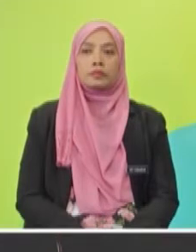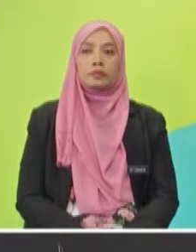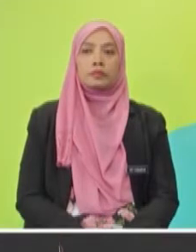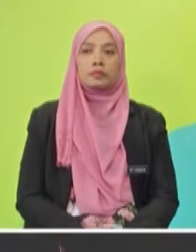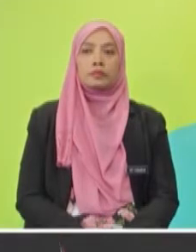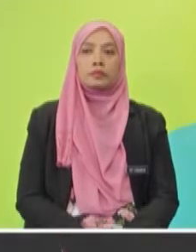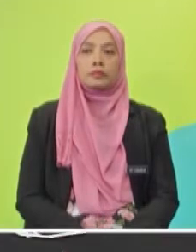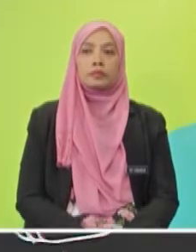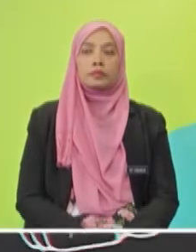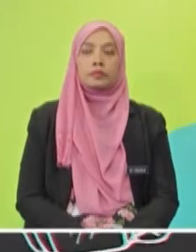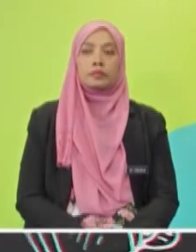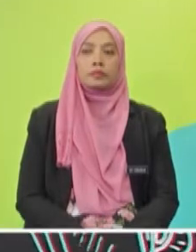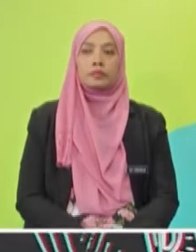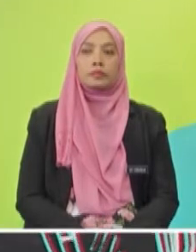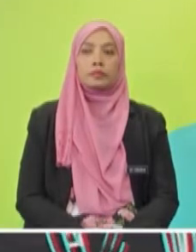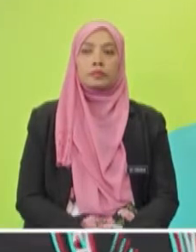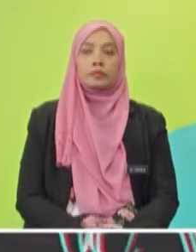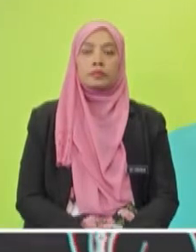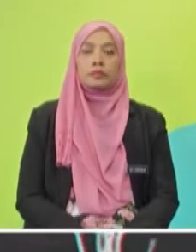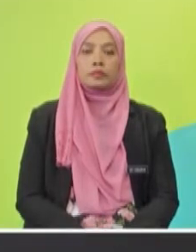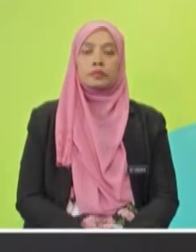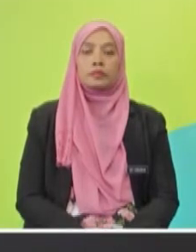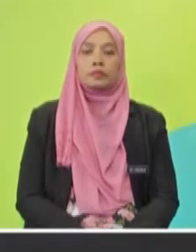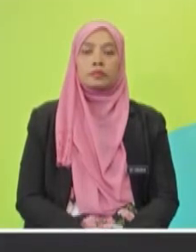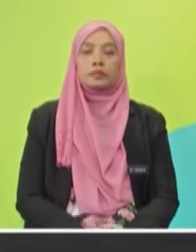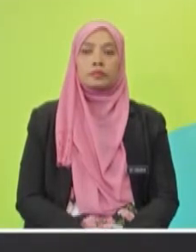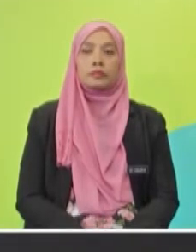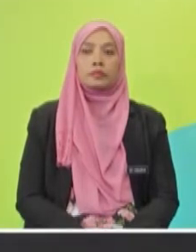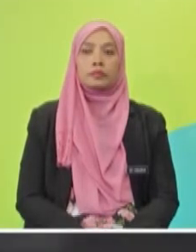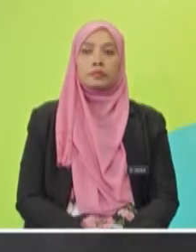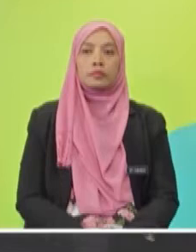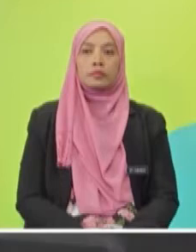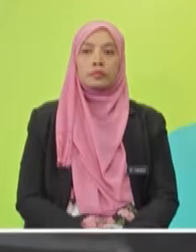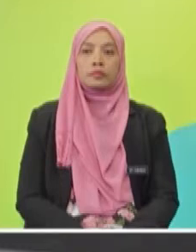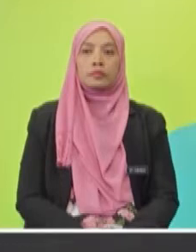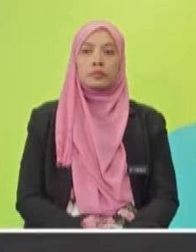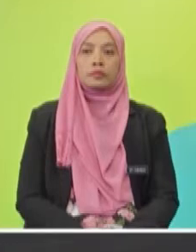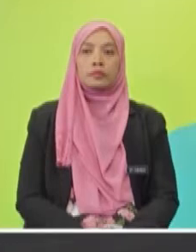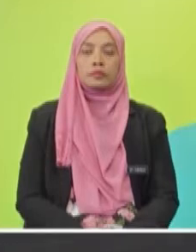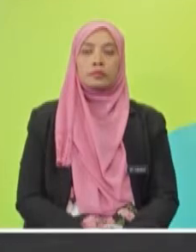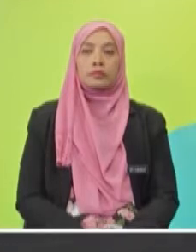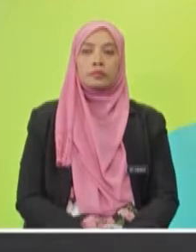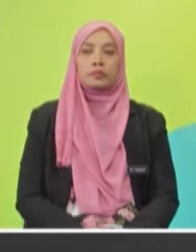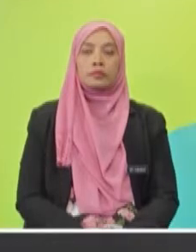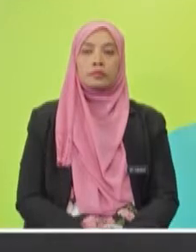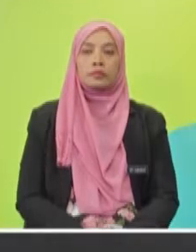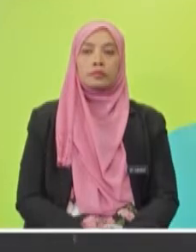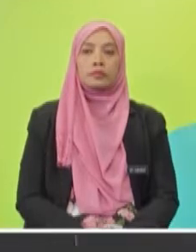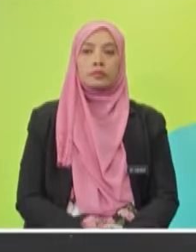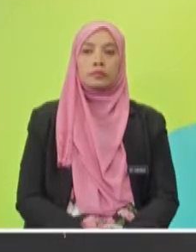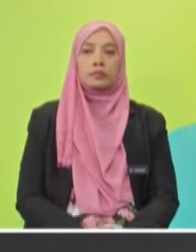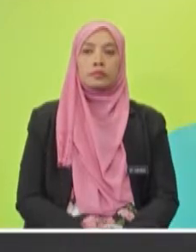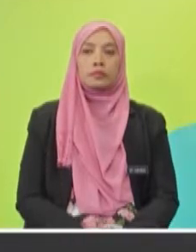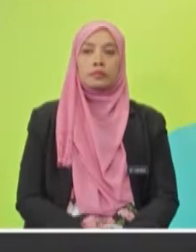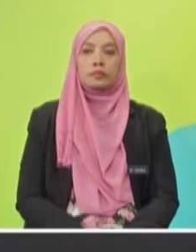Setara dengan nisbah 27, nisbah 45 adalah soalan A, C